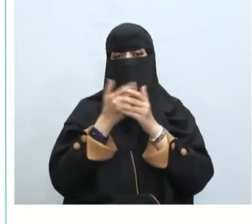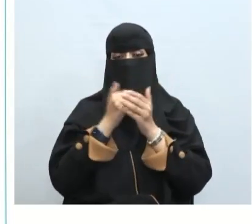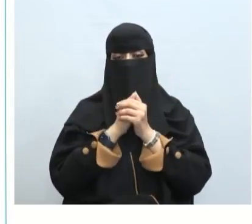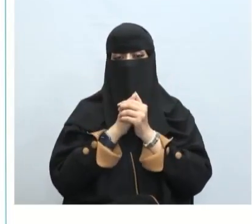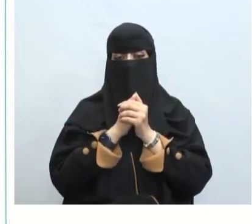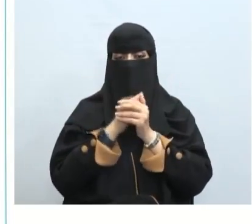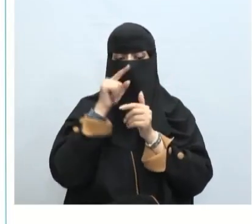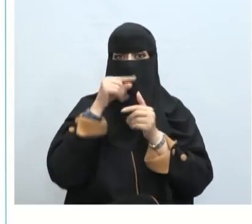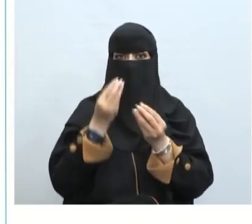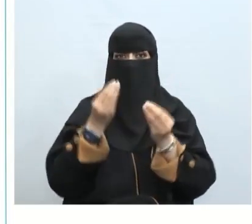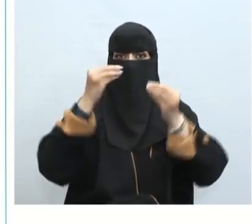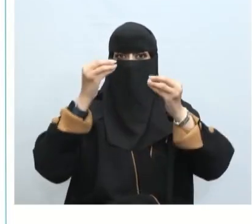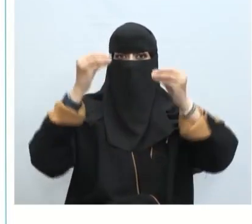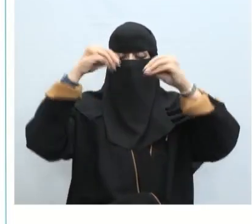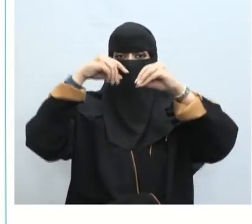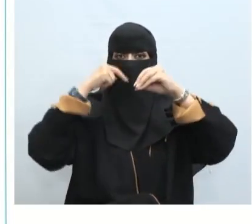وزياده